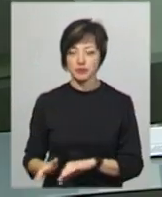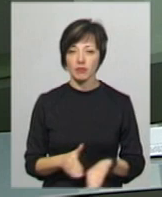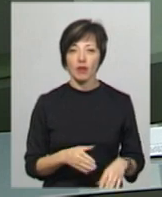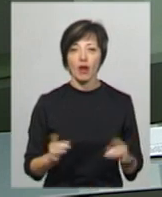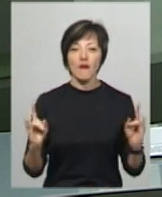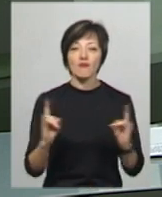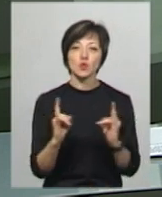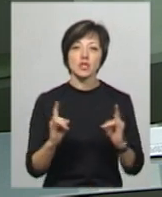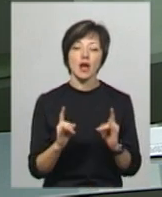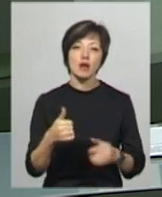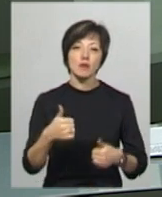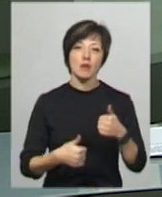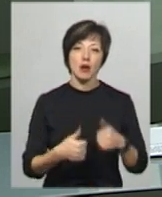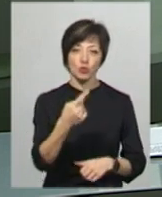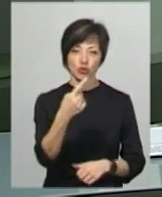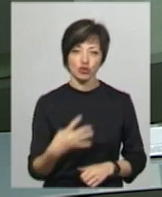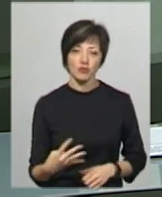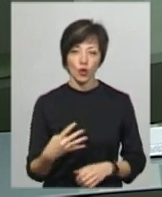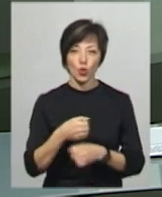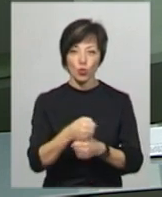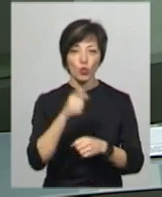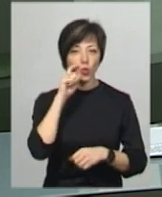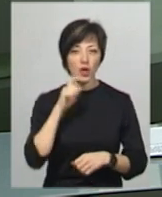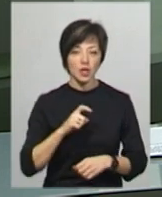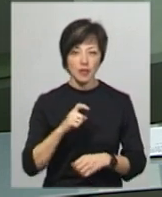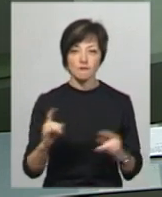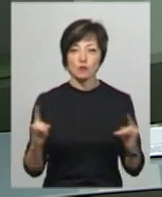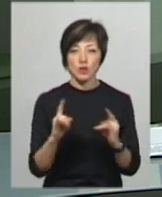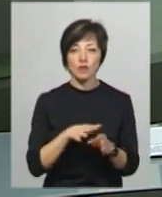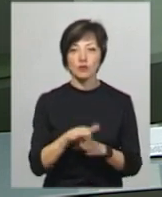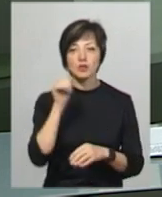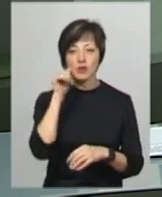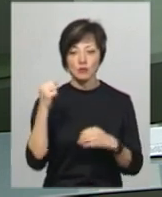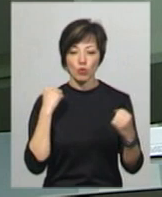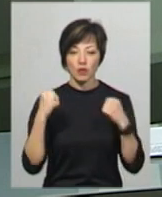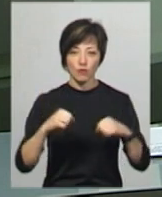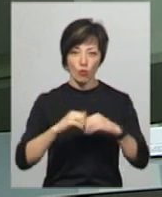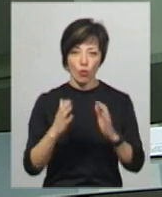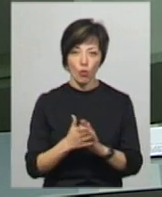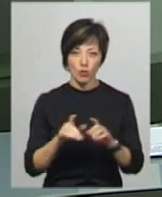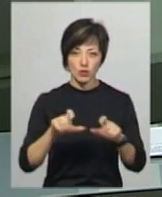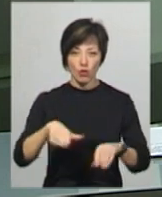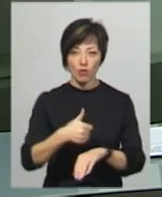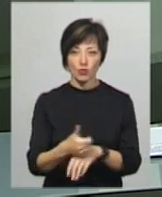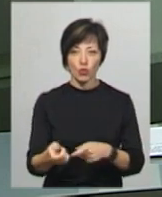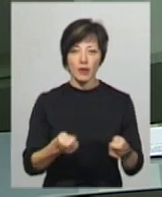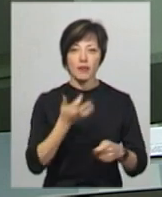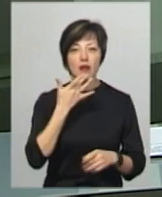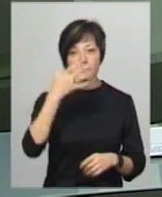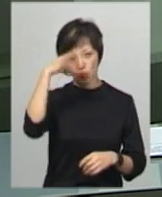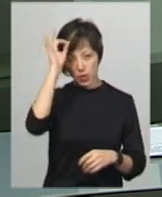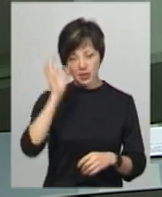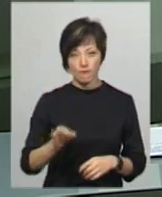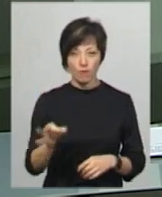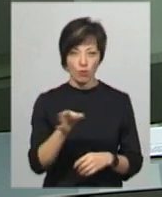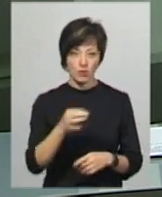Футзальний матч 1/4 Кубку України з футзалу відбудеться завтра в Хмельницькому в спортивному комплексі Головного управління Нацполіції в